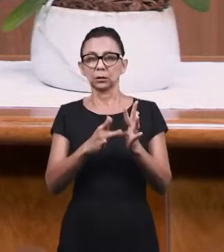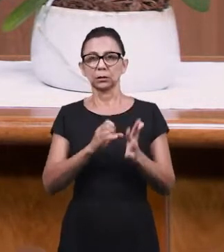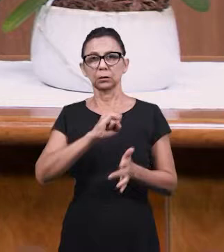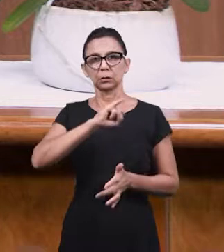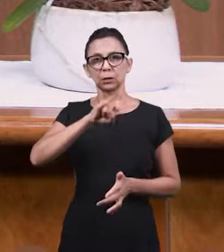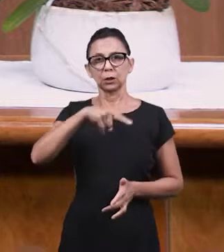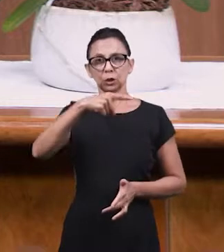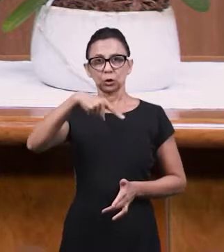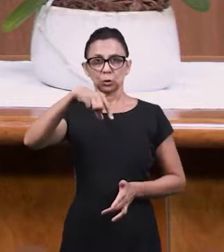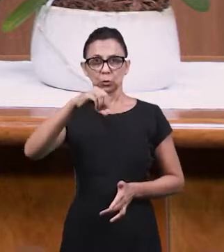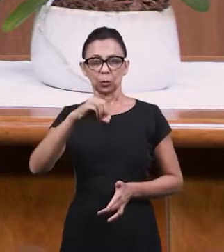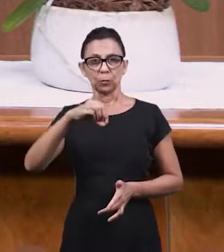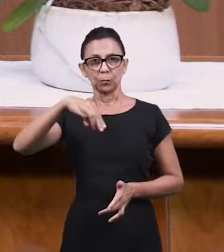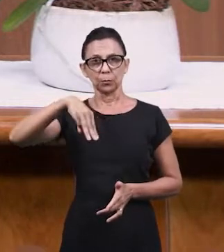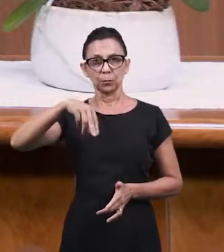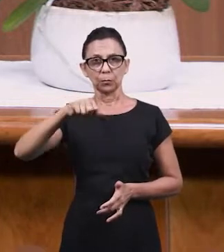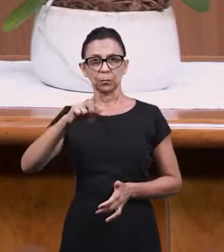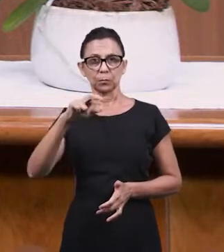65.